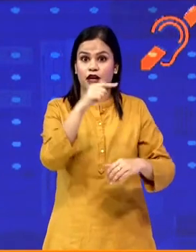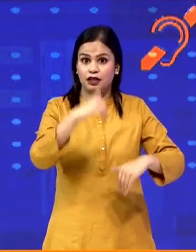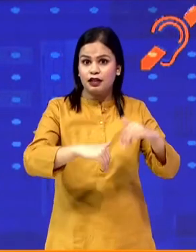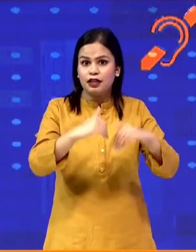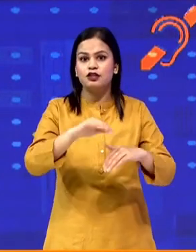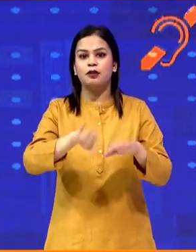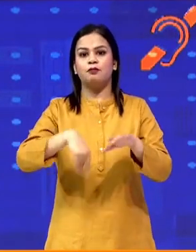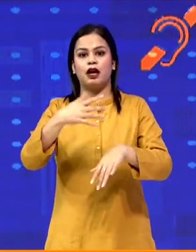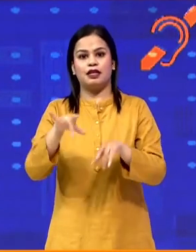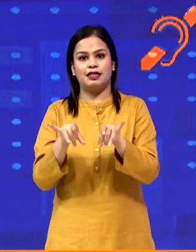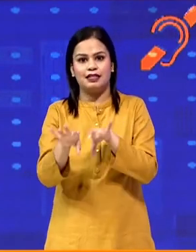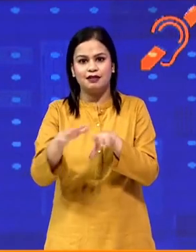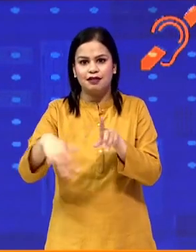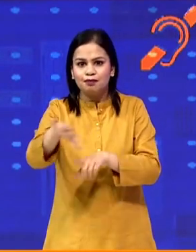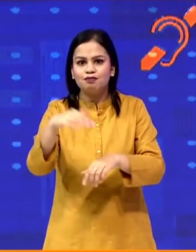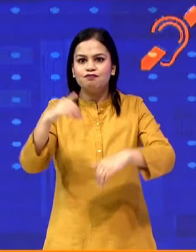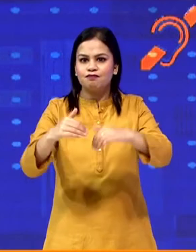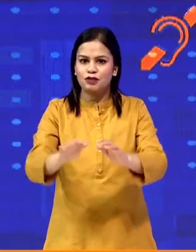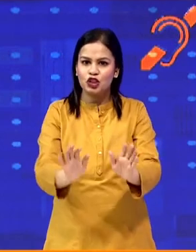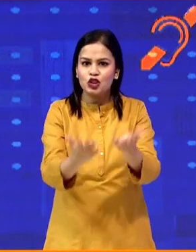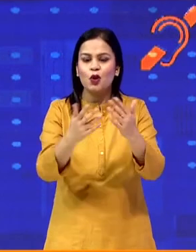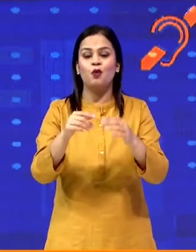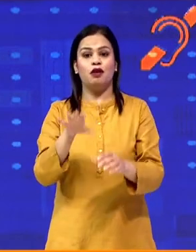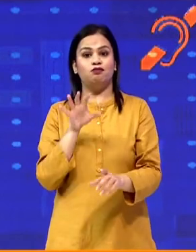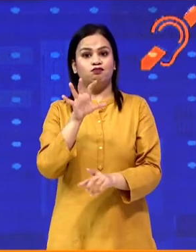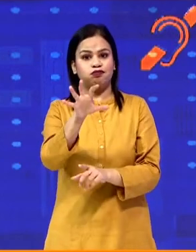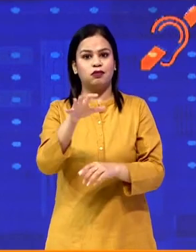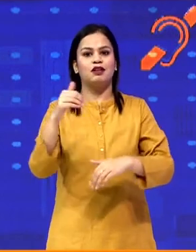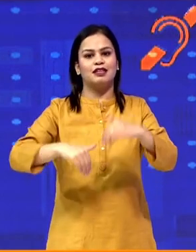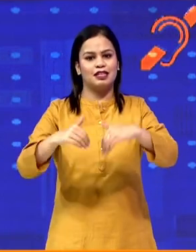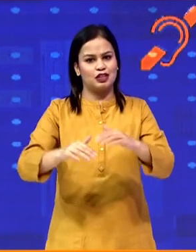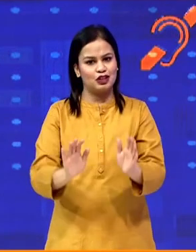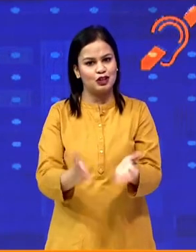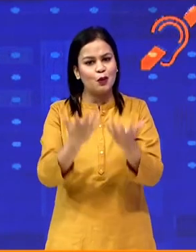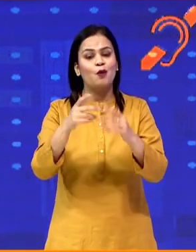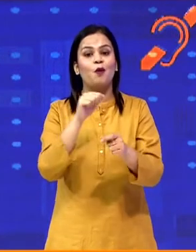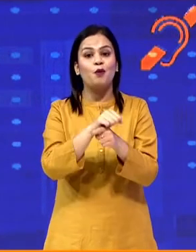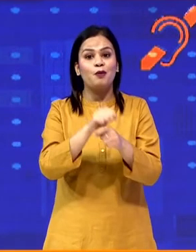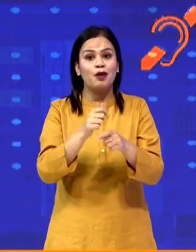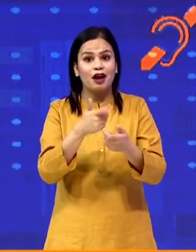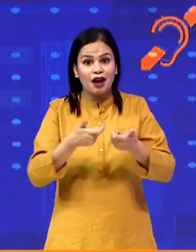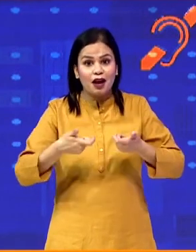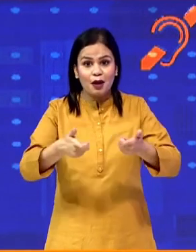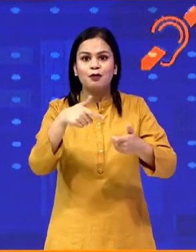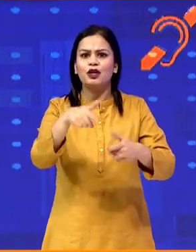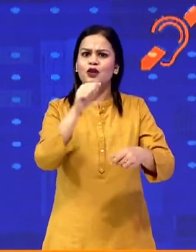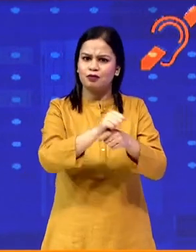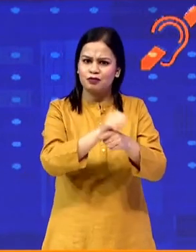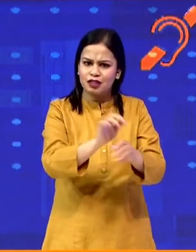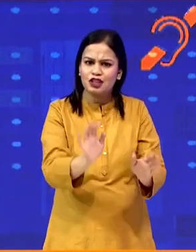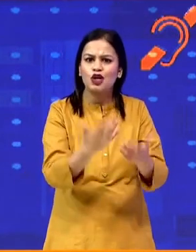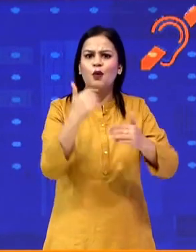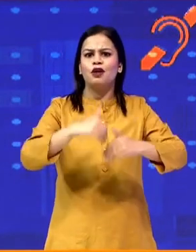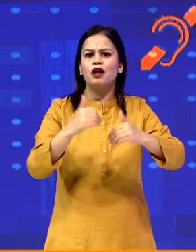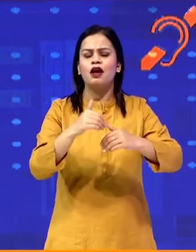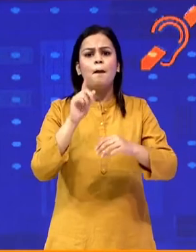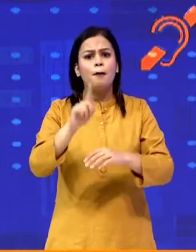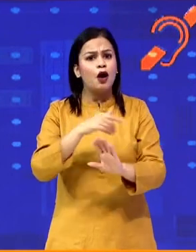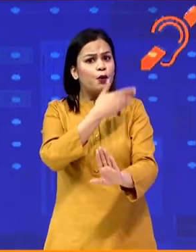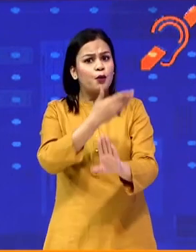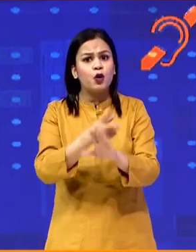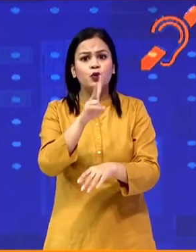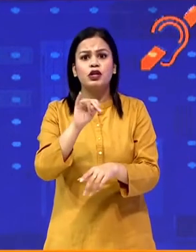जिला लेवल पर इलेक्शन करो स्टेट लेवल पर इलेक्शन करो वर्किंग कमेटी पर इलेक्शन करो यहां तो 26 साल से इलेक्शन ही नहीं हुए